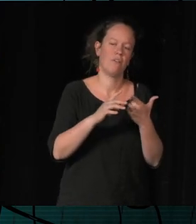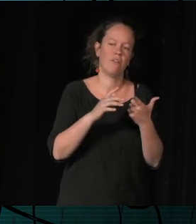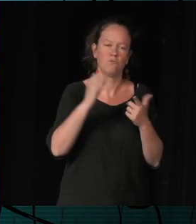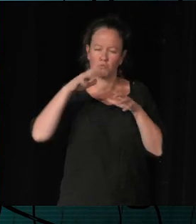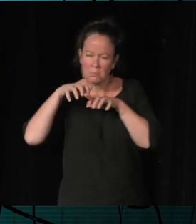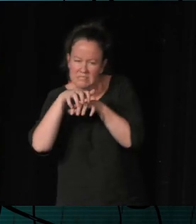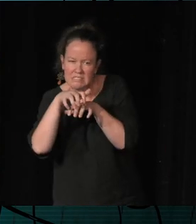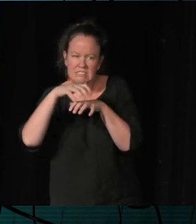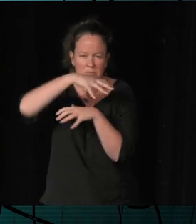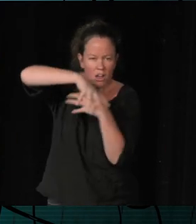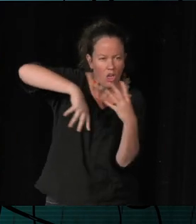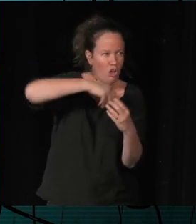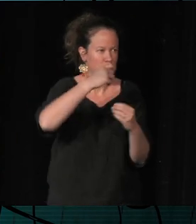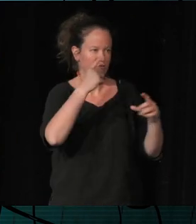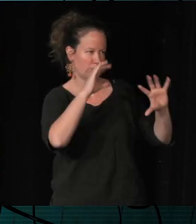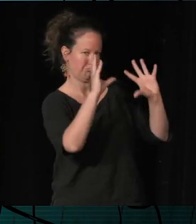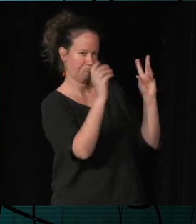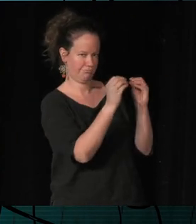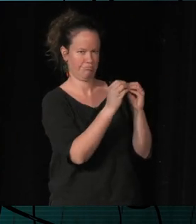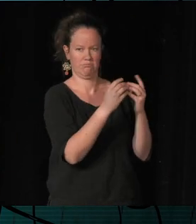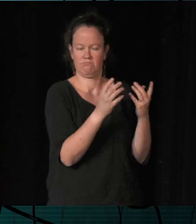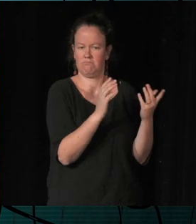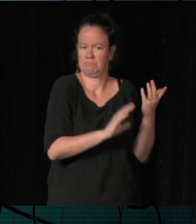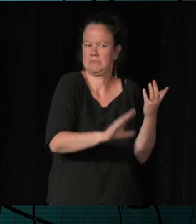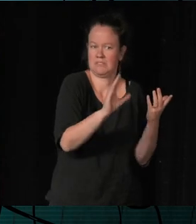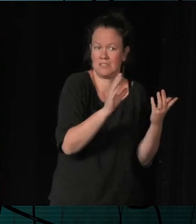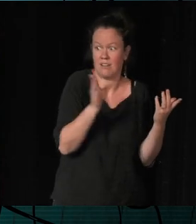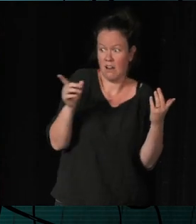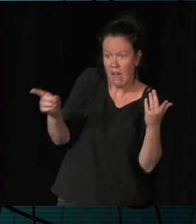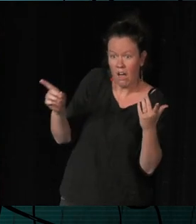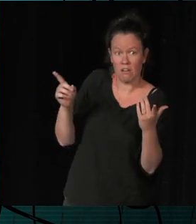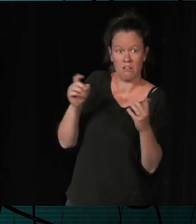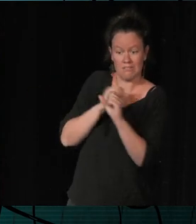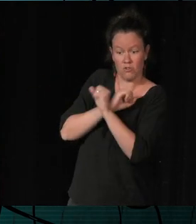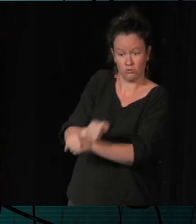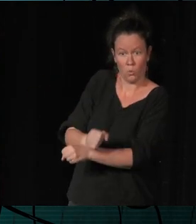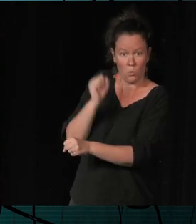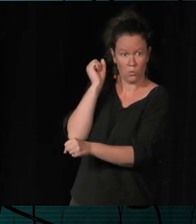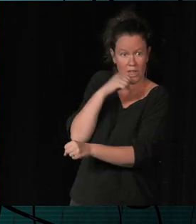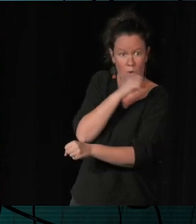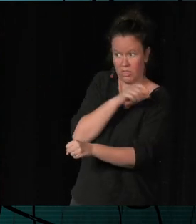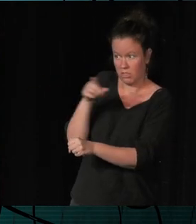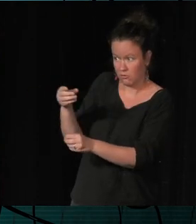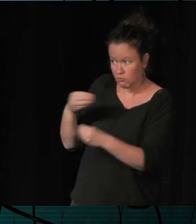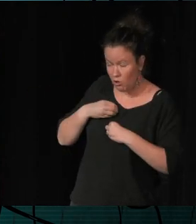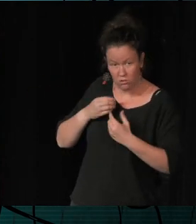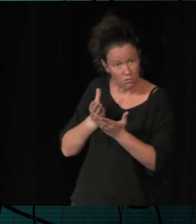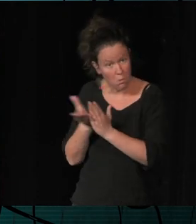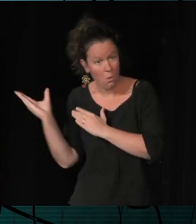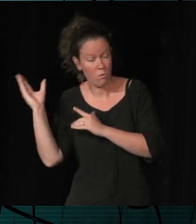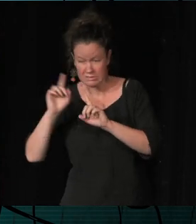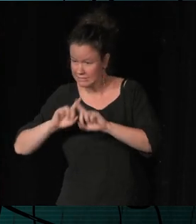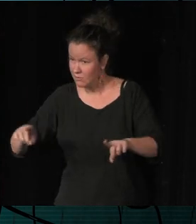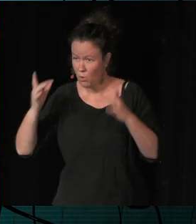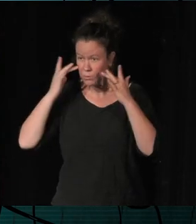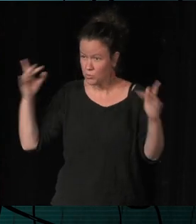C'est vachement bien en fait qu'il y ait des jeux qui partent sur des chemins un petit peu différents et qui vont pouvoir enrichir notre univers, notre perception